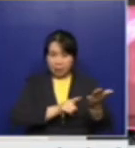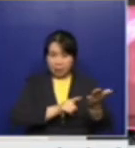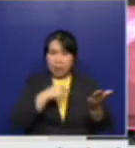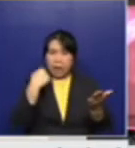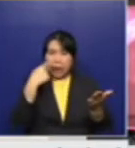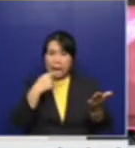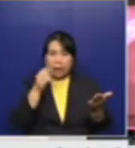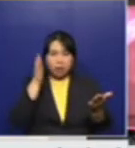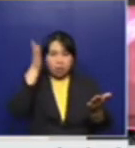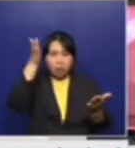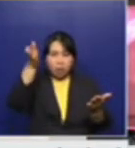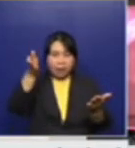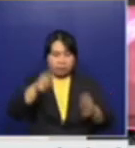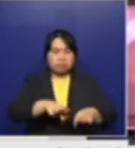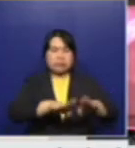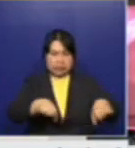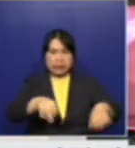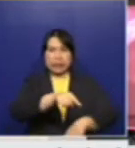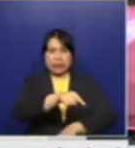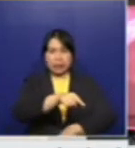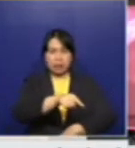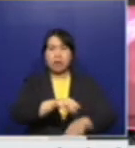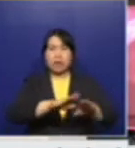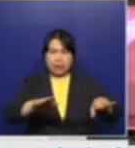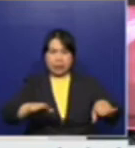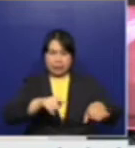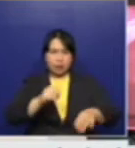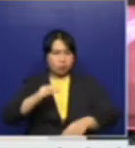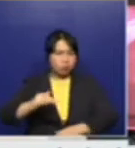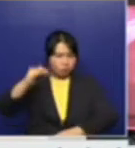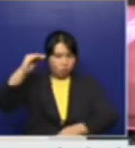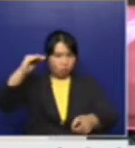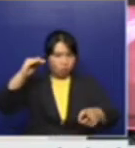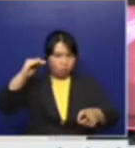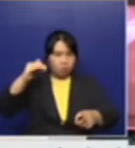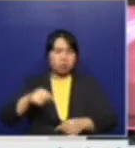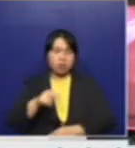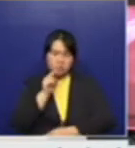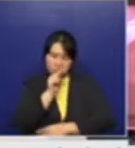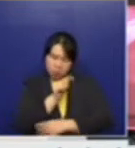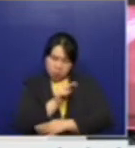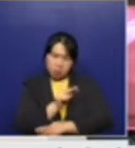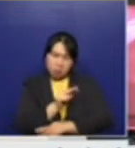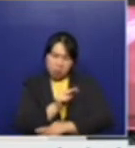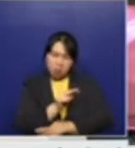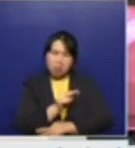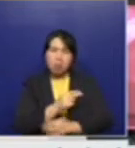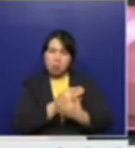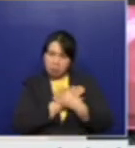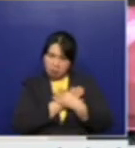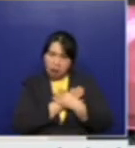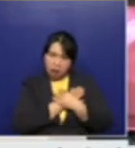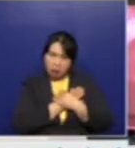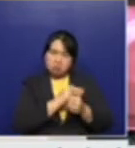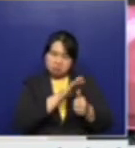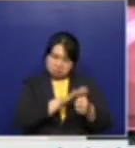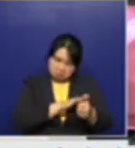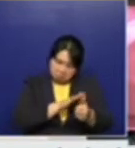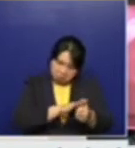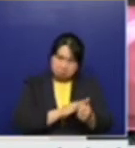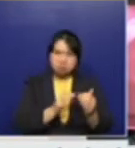านที่เขาจะชี้ทางเพราะฉะนั้นเราคงจะต้องมองด้วยความรัก ความเมตตาความเป็นธร